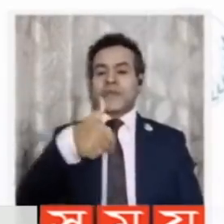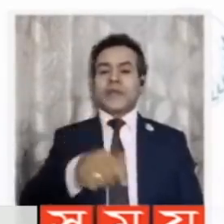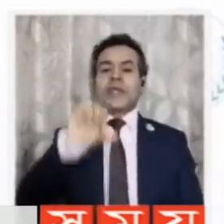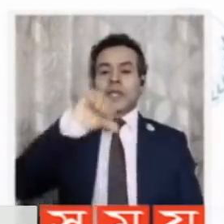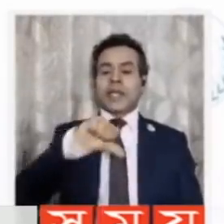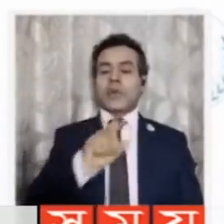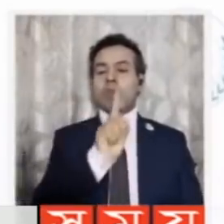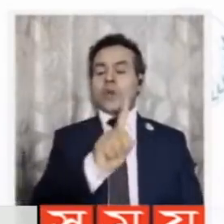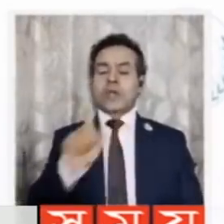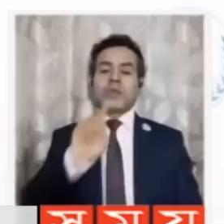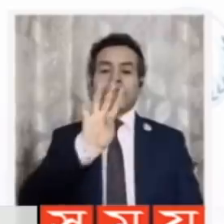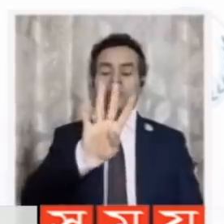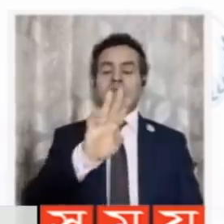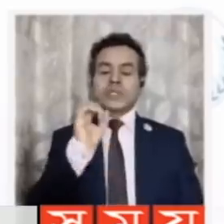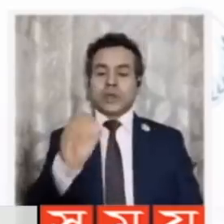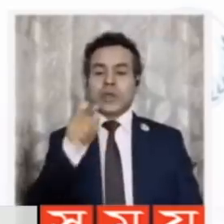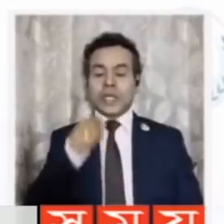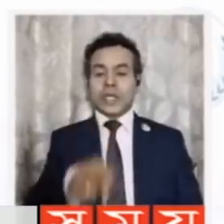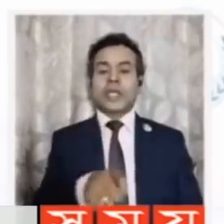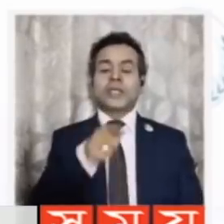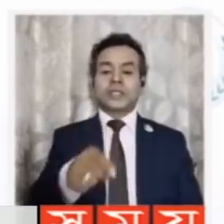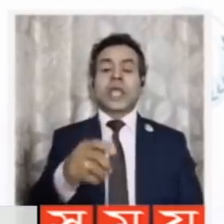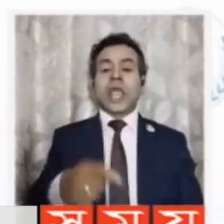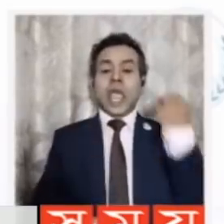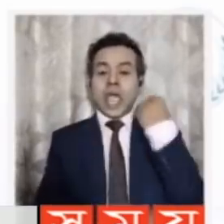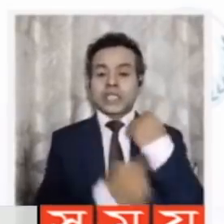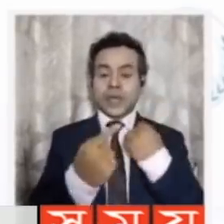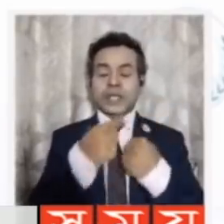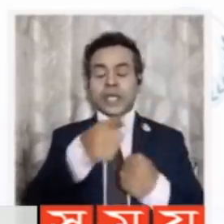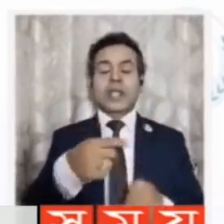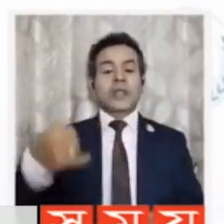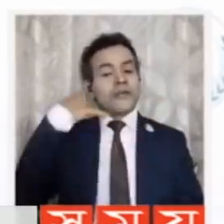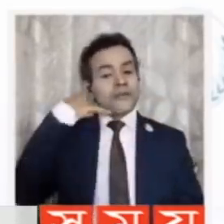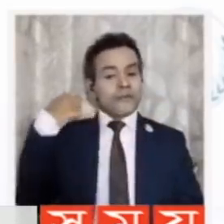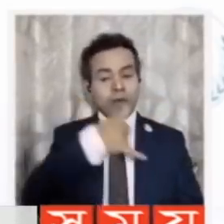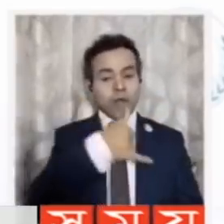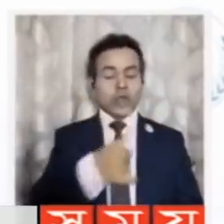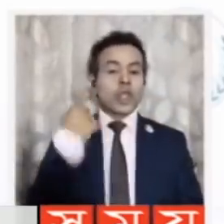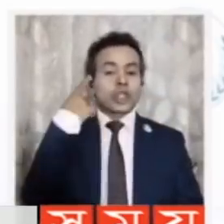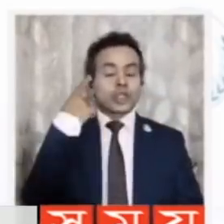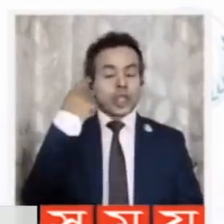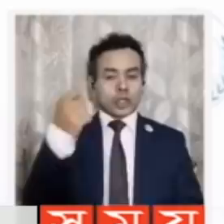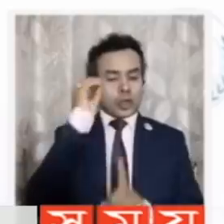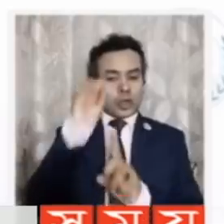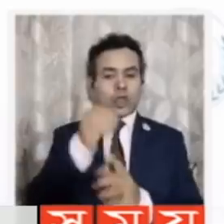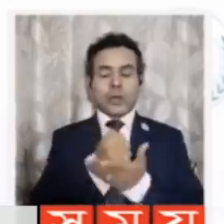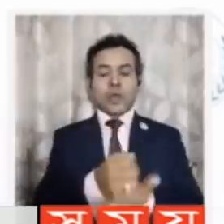01313791140। এই নাম্বারগুলি থেকে হাসপাতালের সকল তথ্য পাওয়া যাবে। কোন